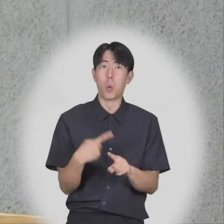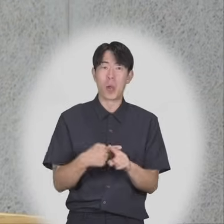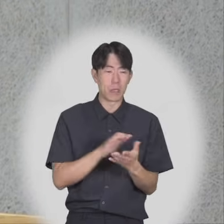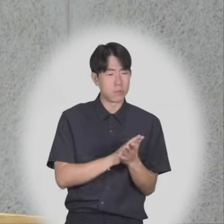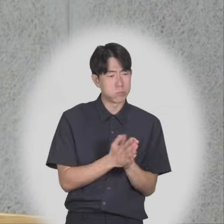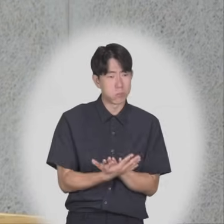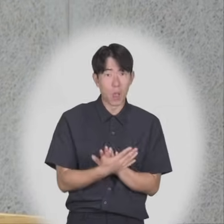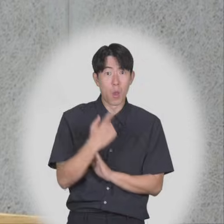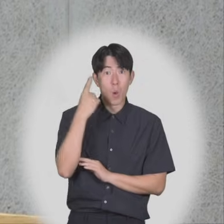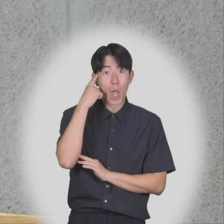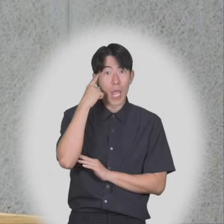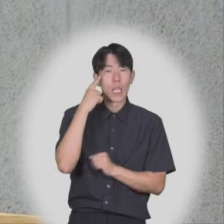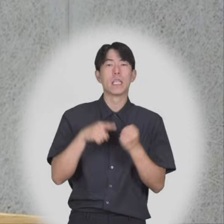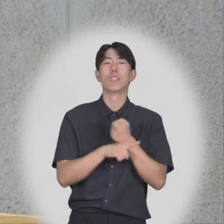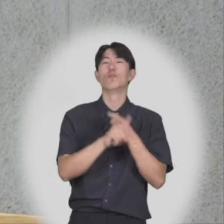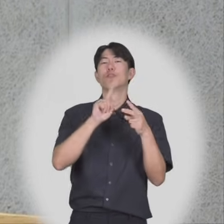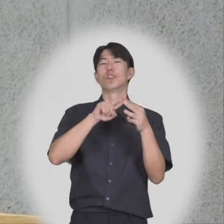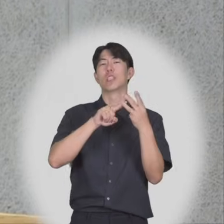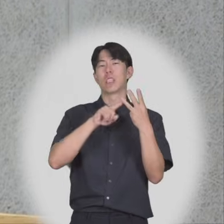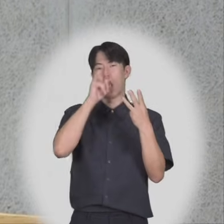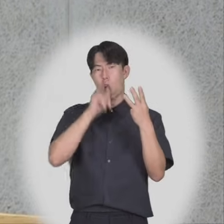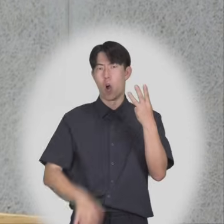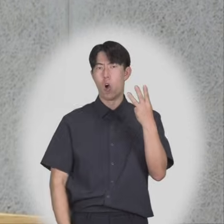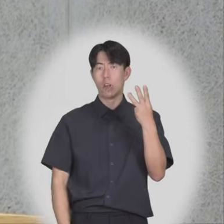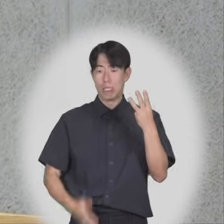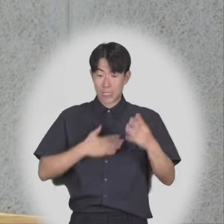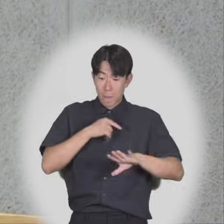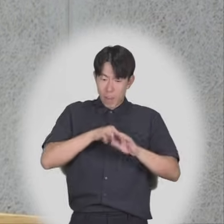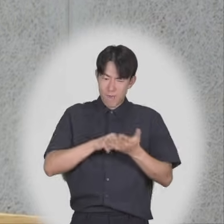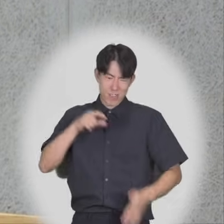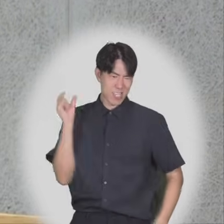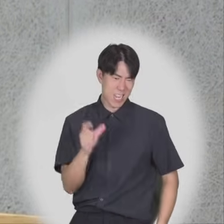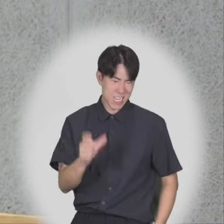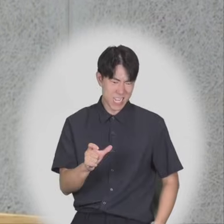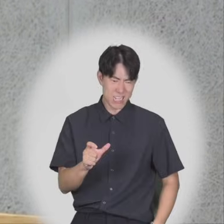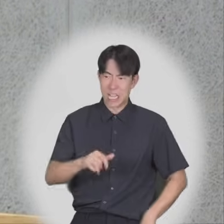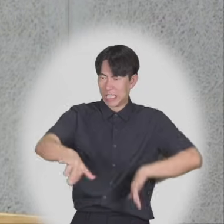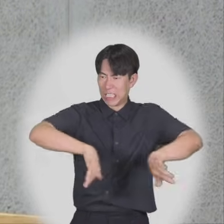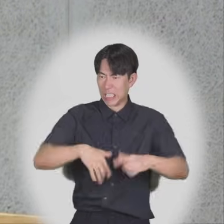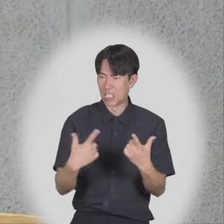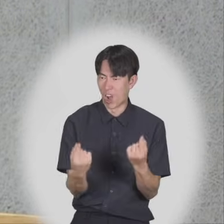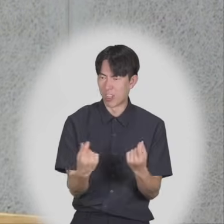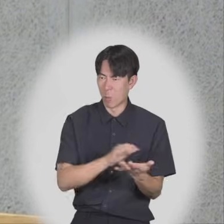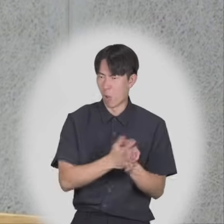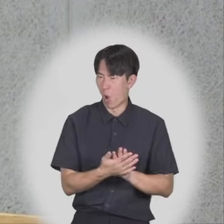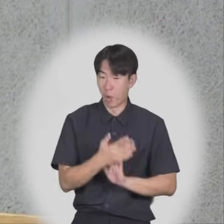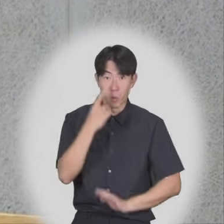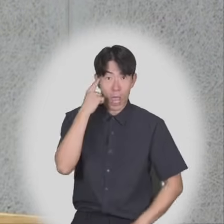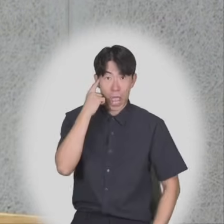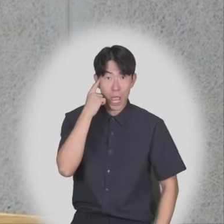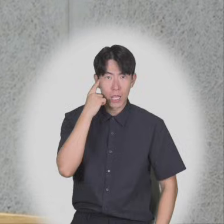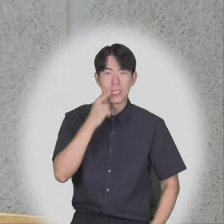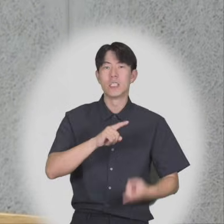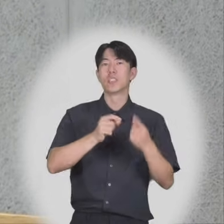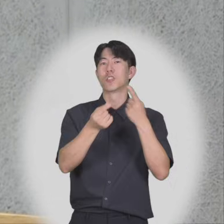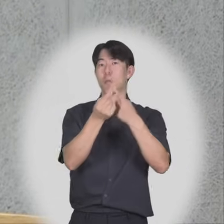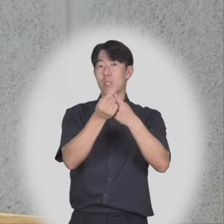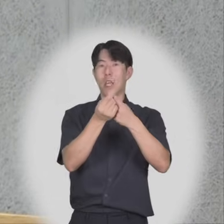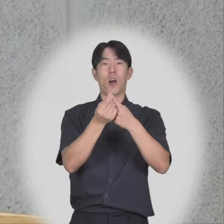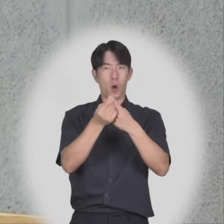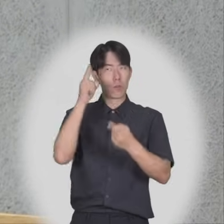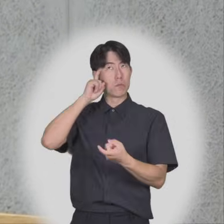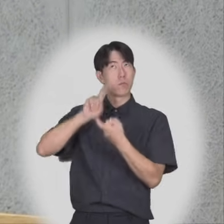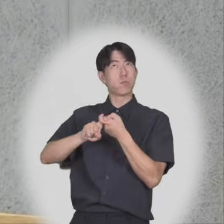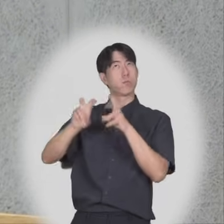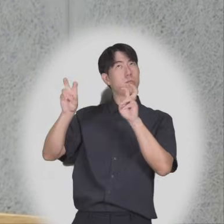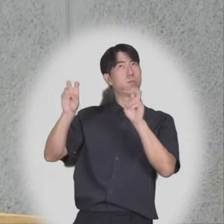이유는 크게 세 가지입니다. 왜 길가 같은 마음이 되어버렸느냐? 그 첫째는 무관심입니다.